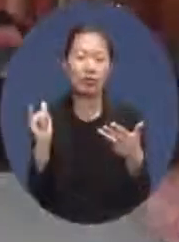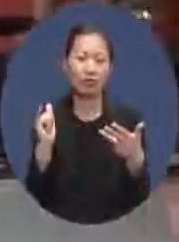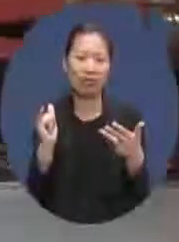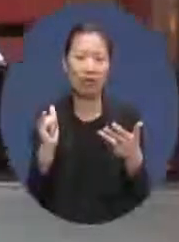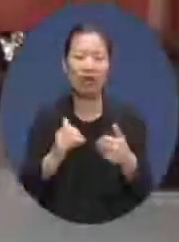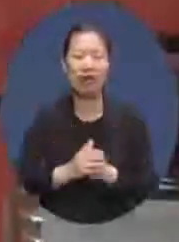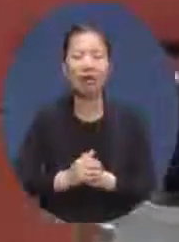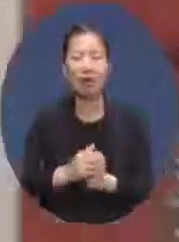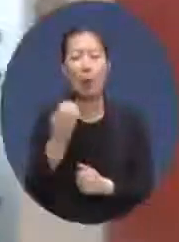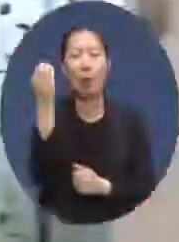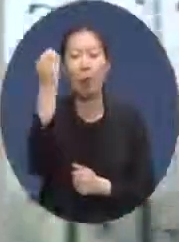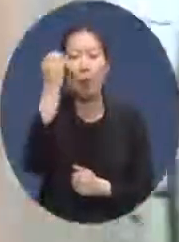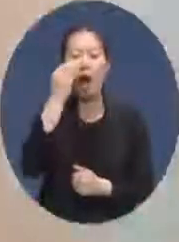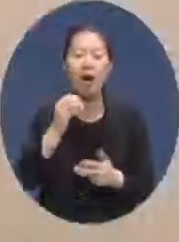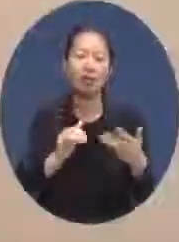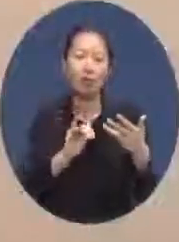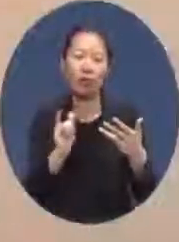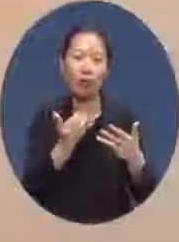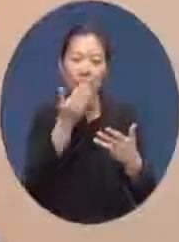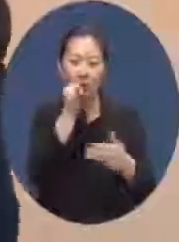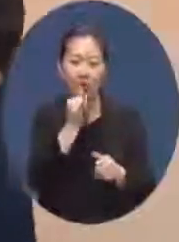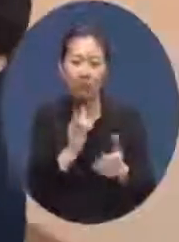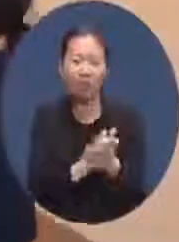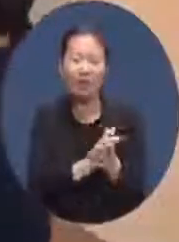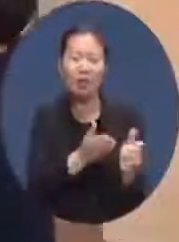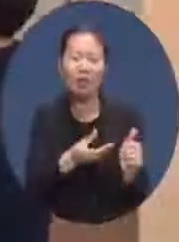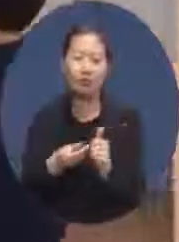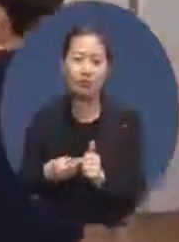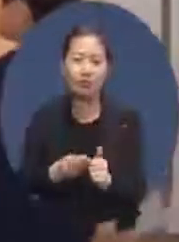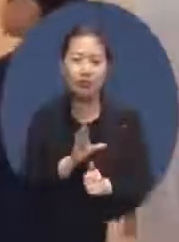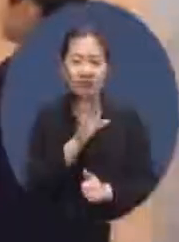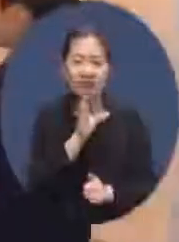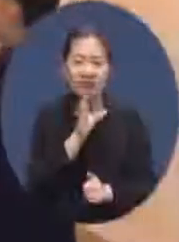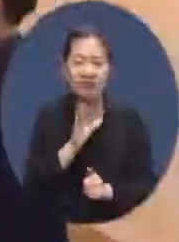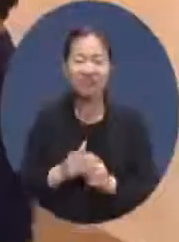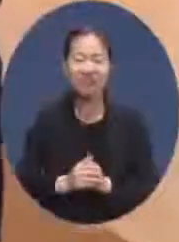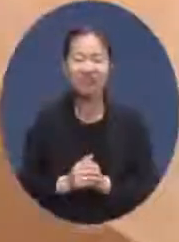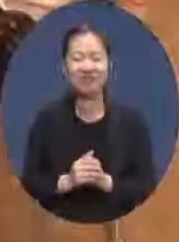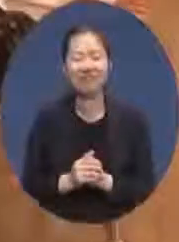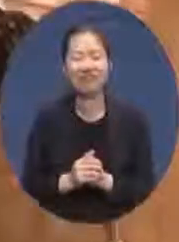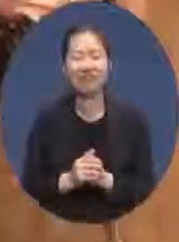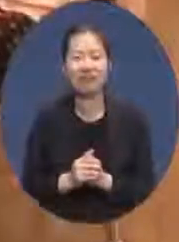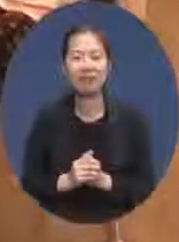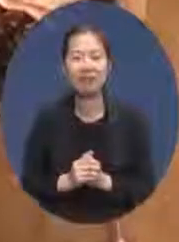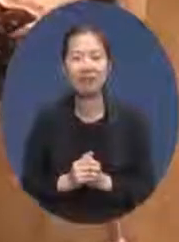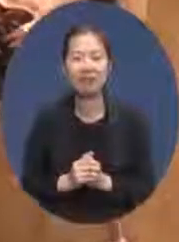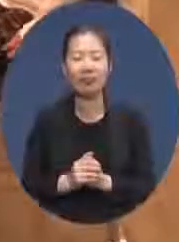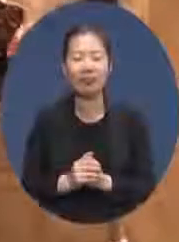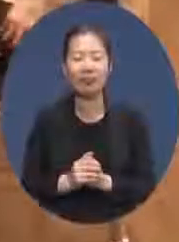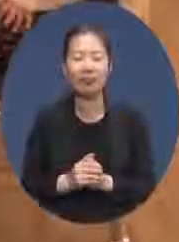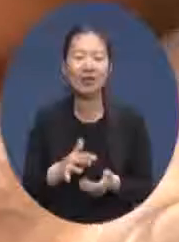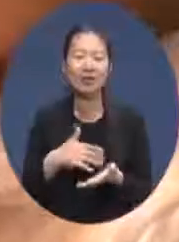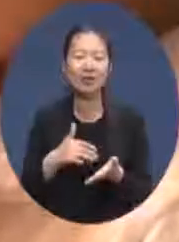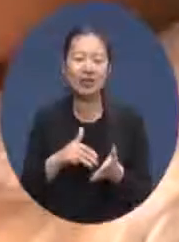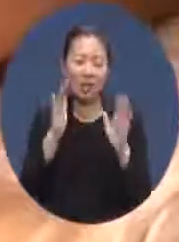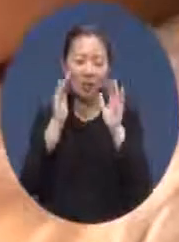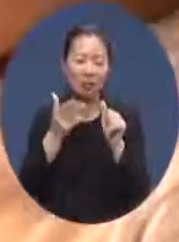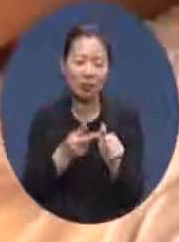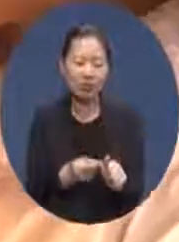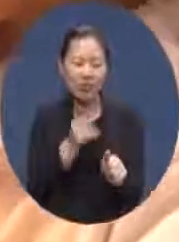8명. 와, 8명이서 먹을 수 있네. 친구들 불러와야 되겠다, 정확히 그치? 은근슬쩍 숫자